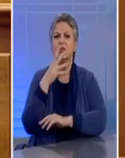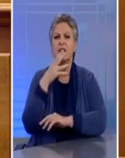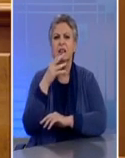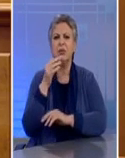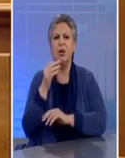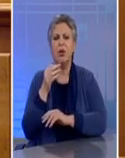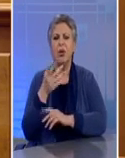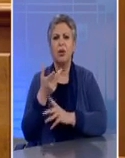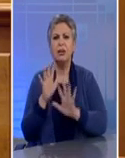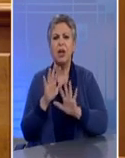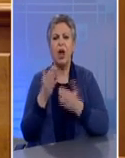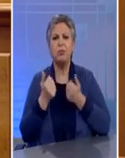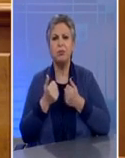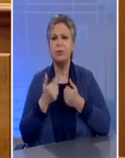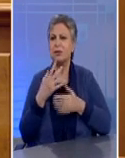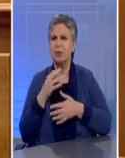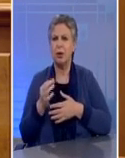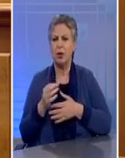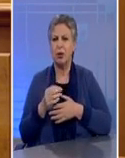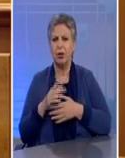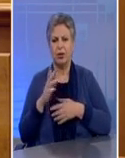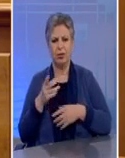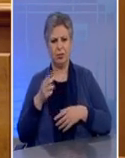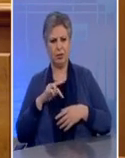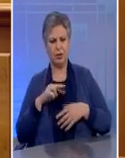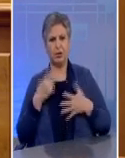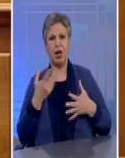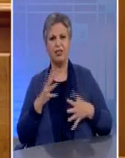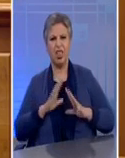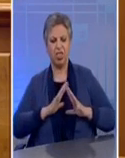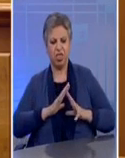Λεβέντη. Εκείνη την ώρα σαν να με διαπέρασε μια μαχαιριά